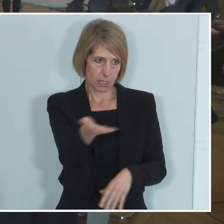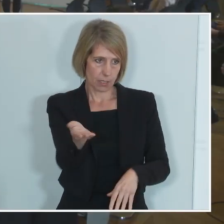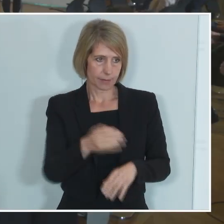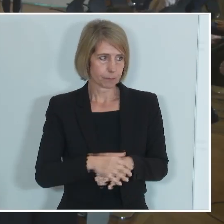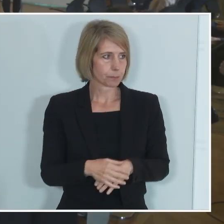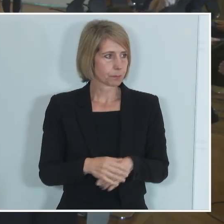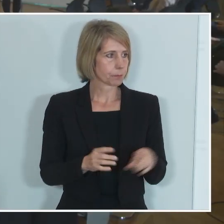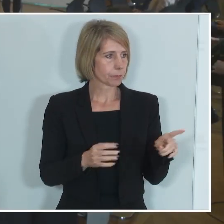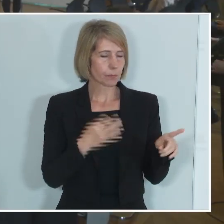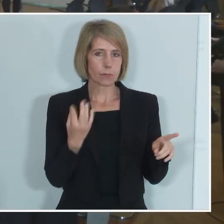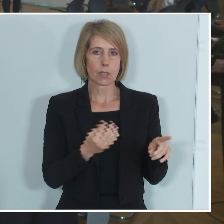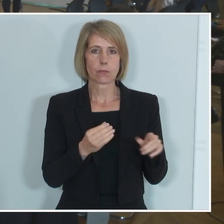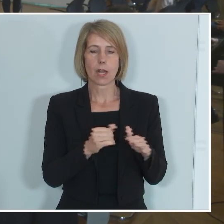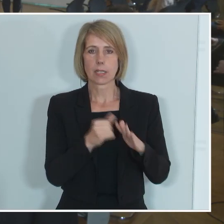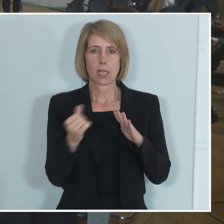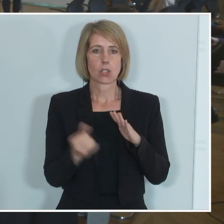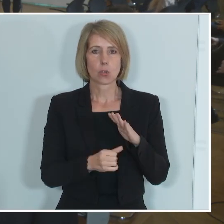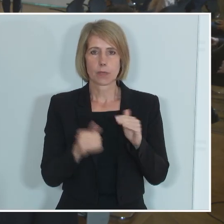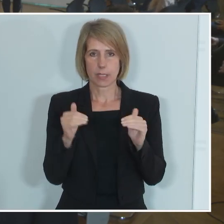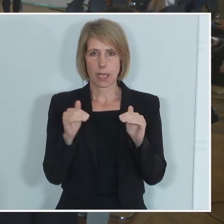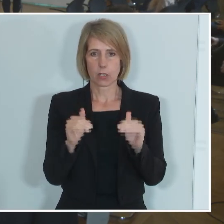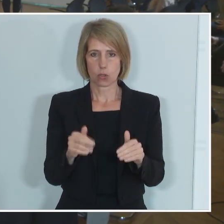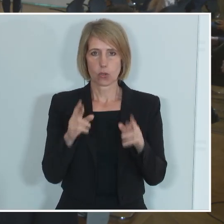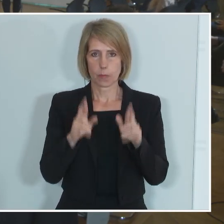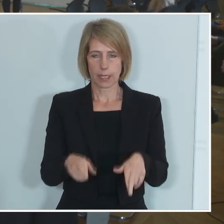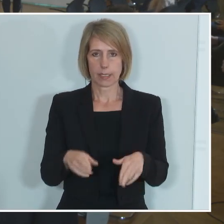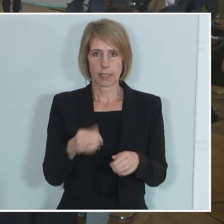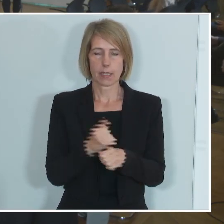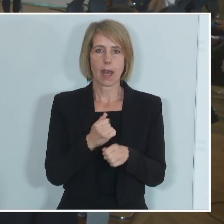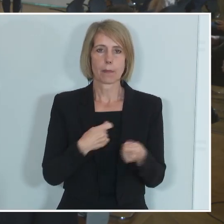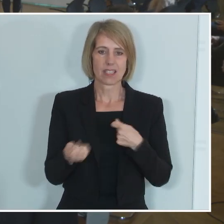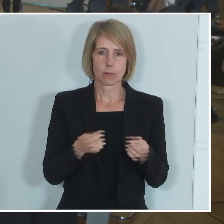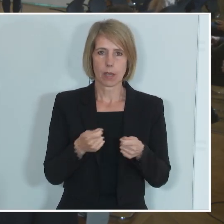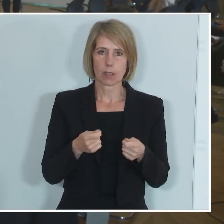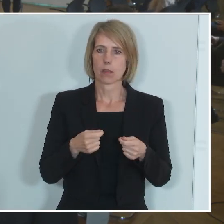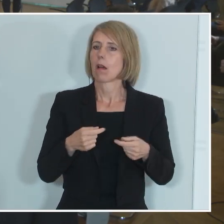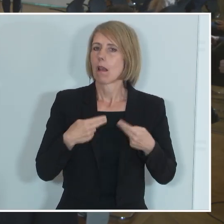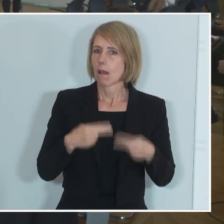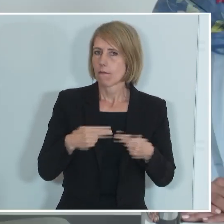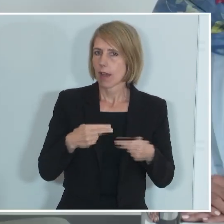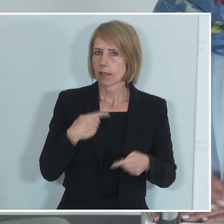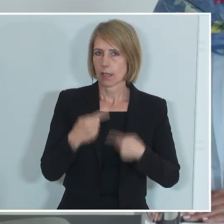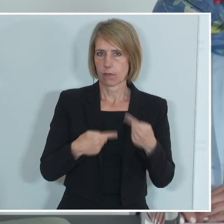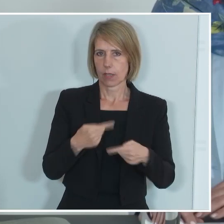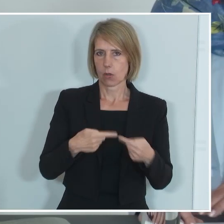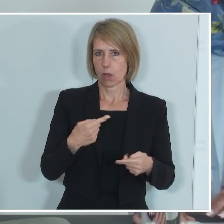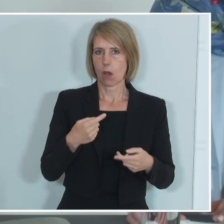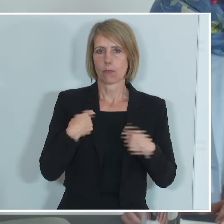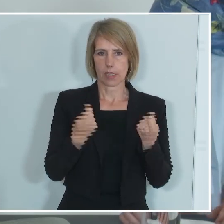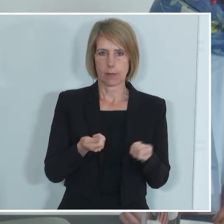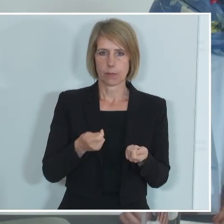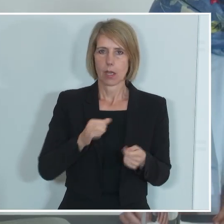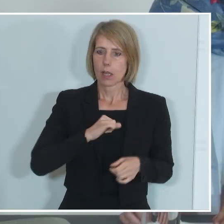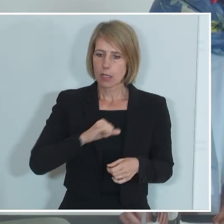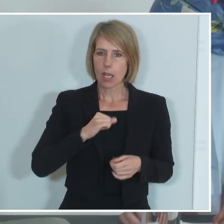subsidiär Schutzberechtigten, Asylberechtigten in Österreich am Arbeitsmarkt betrifft, gibt es ja laufend Weiterentwicklungen der Arbeitsmarktpolitik. Wir sehen, dass sie auch viel rascher